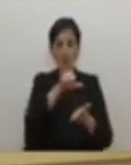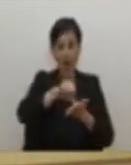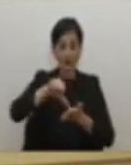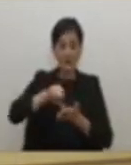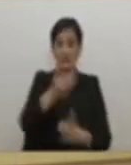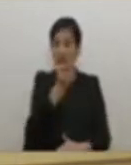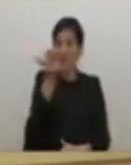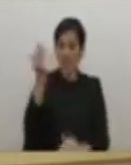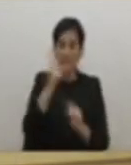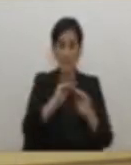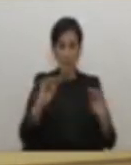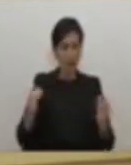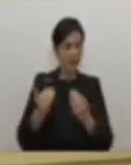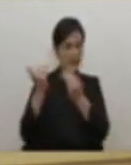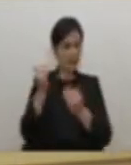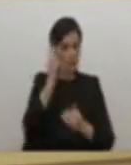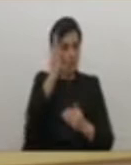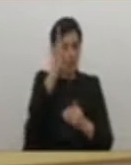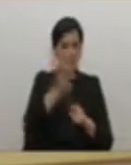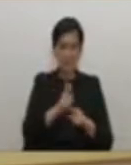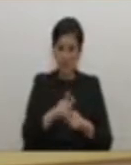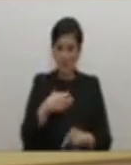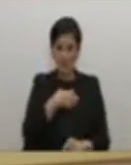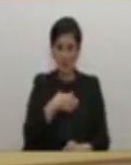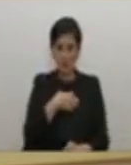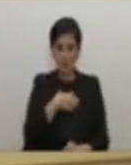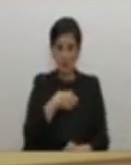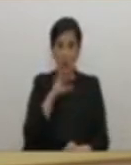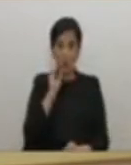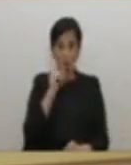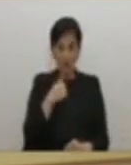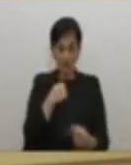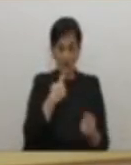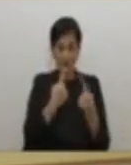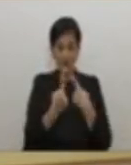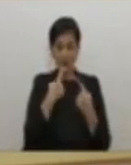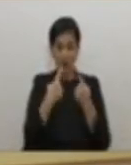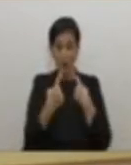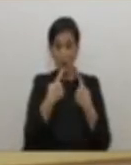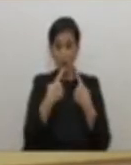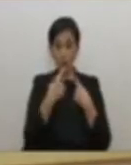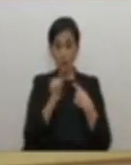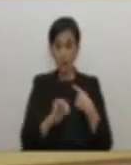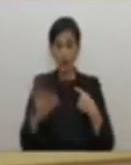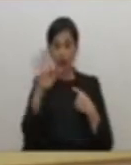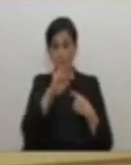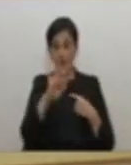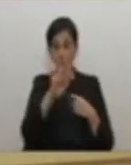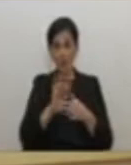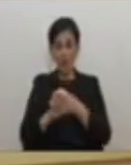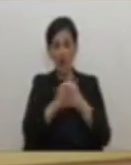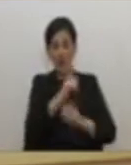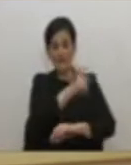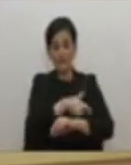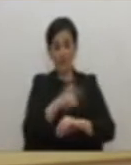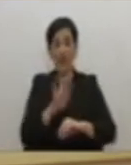იმ ბავშვების მომავლისთვის ძალიან მნიშვნელოვანი რამ. Და როდესაც ჩვენ ვსაუბრობთ ევროკავშირის წევრობაზე და